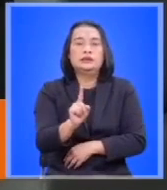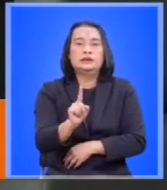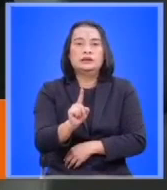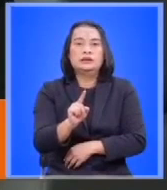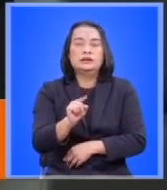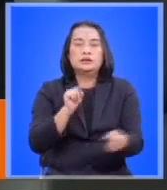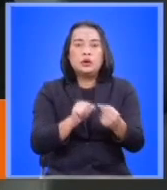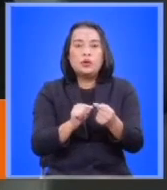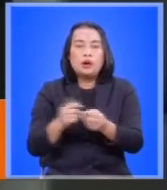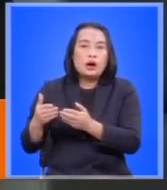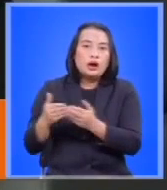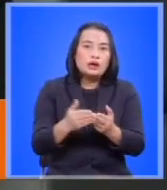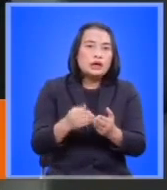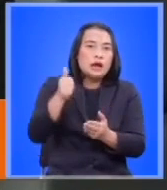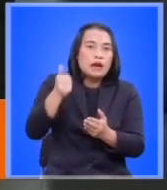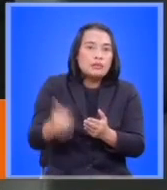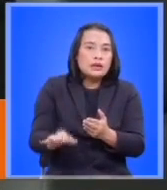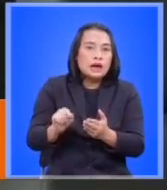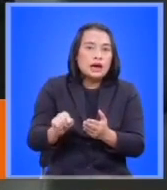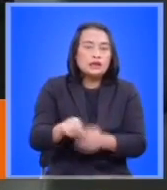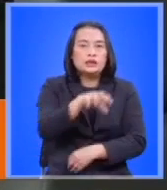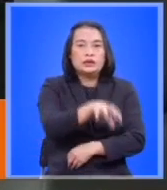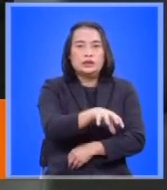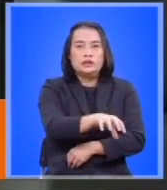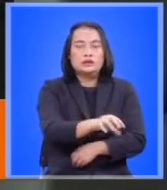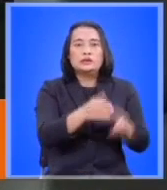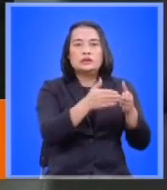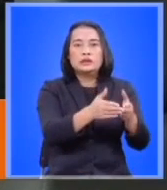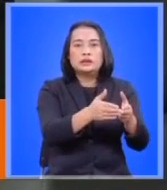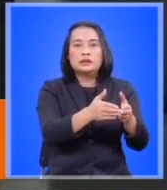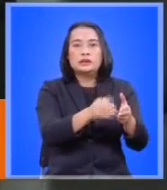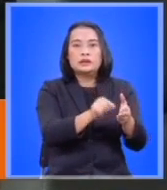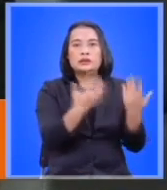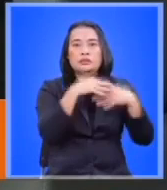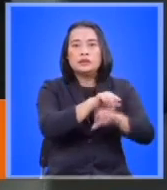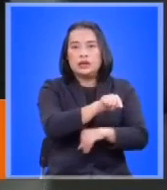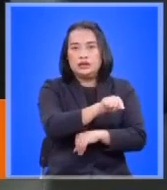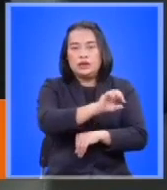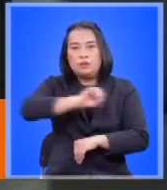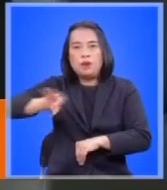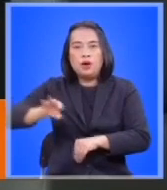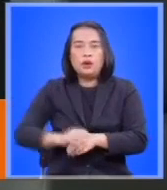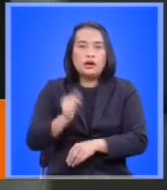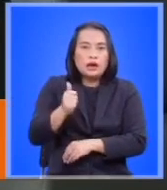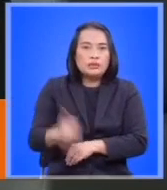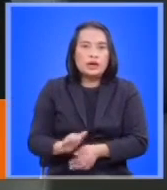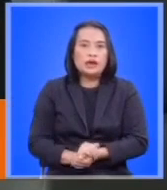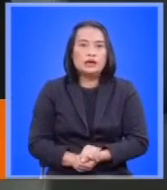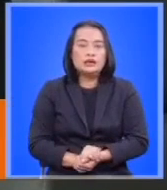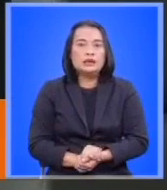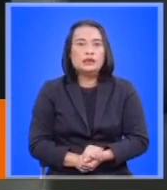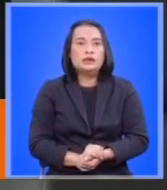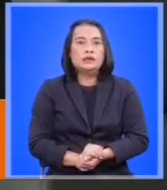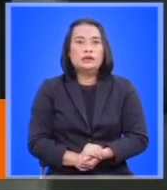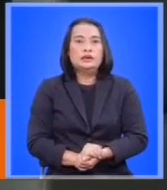าตเนี่ยให้เรือเข้ามาหรือไม่นะครับจากนั้นนะครับก็ทราบนะครับว่าตัวแทนเรือนะครับ